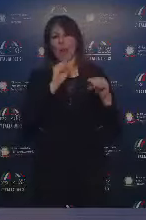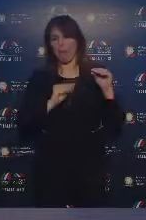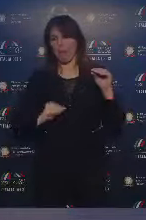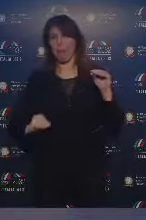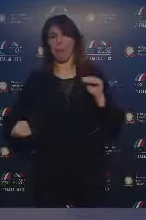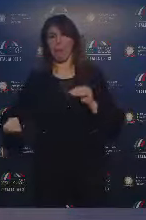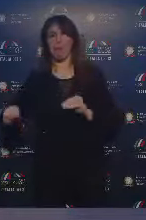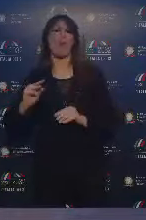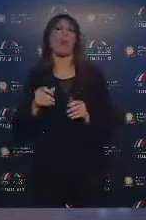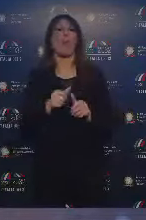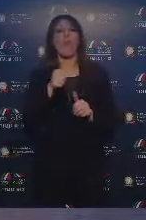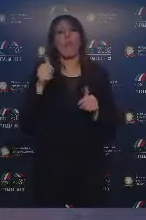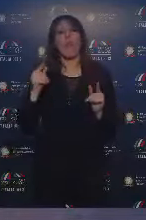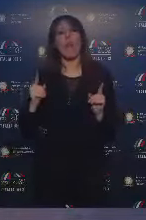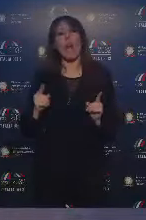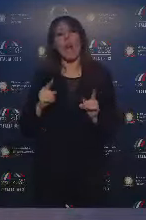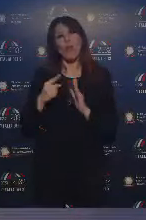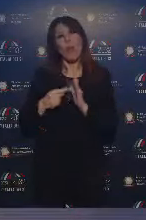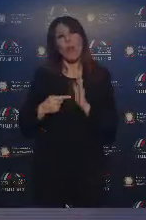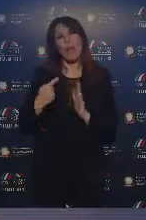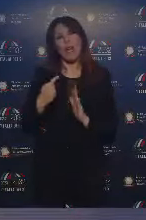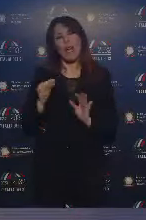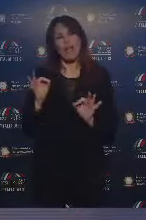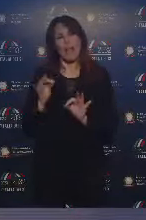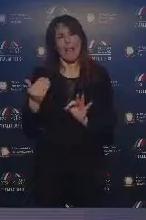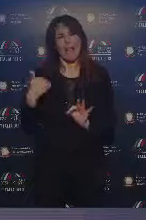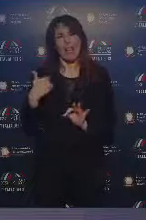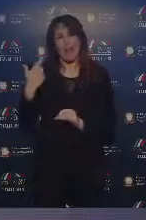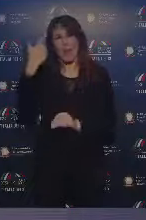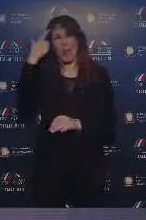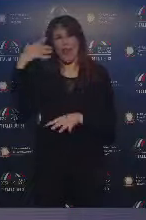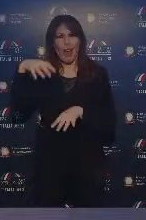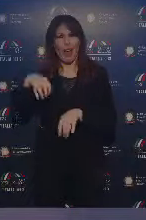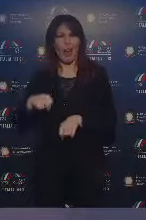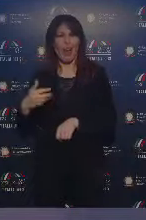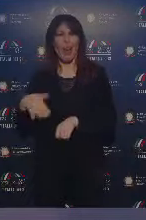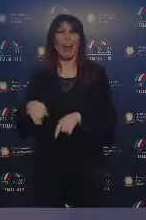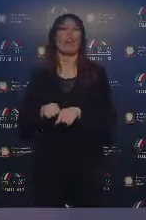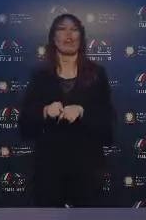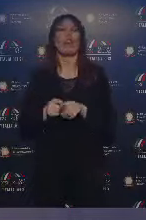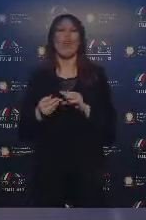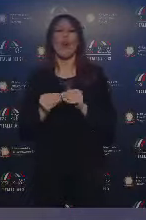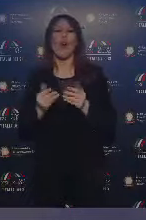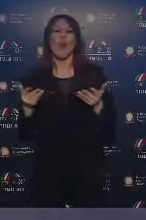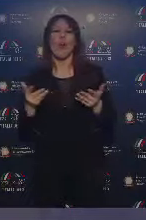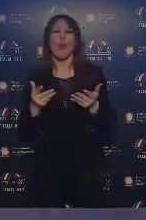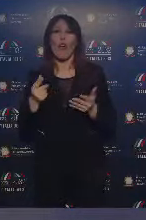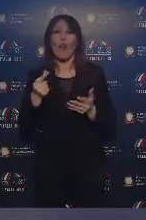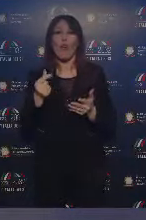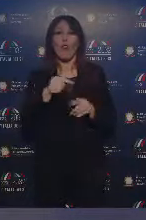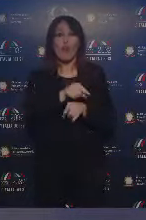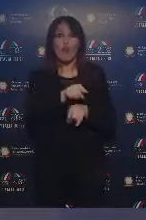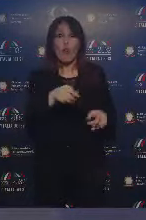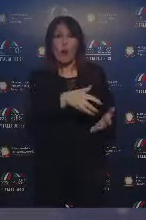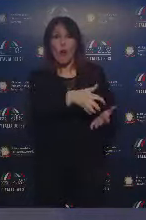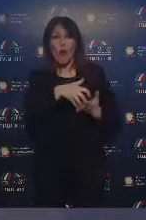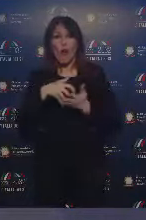un anno e pochi mesi dall'insediamento del governo come stiamo investendo i vostri